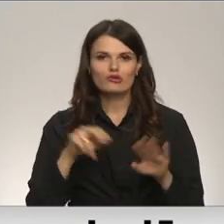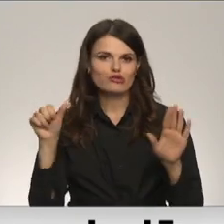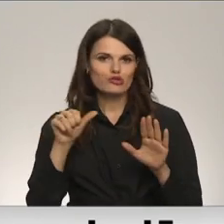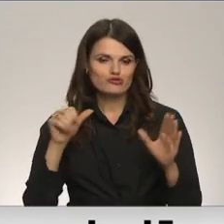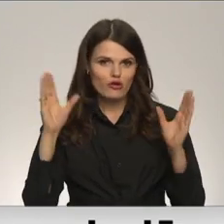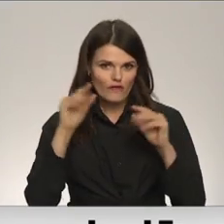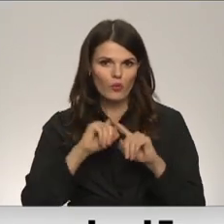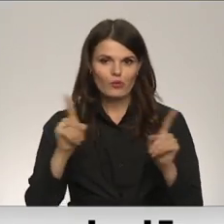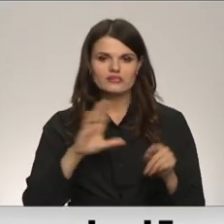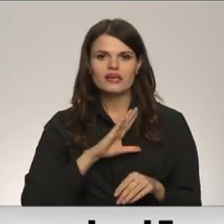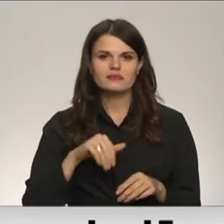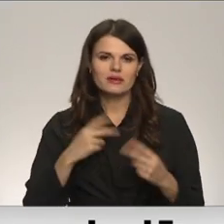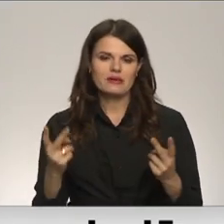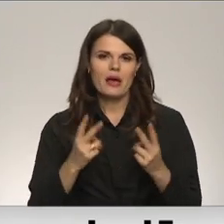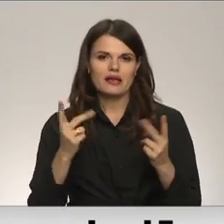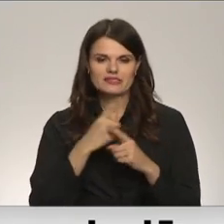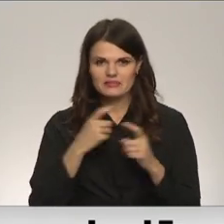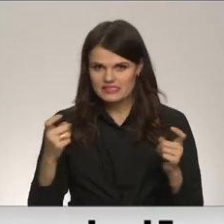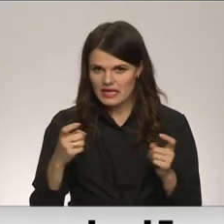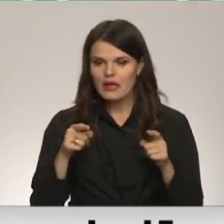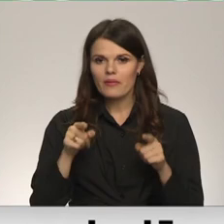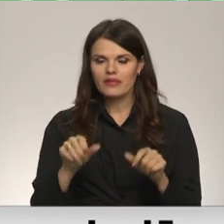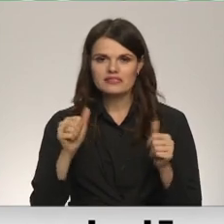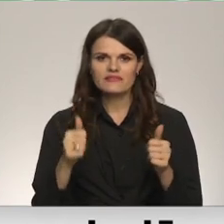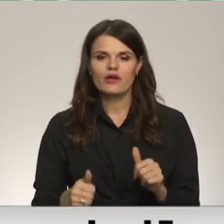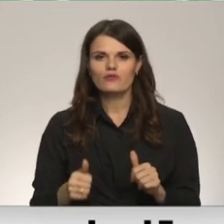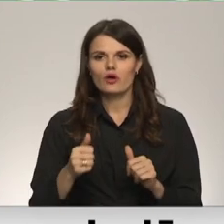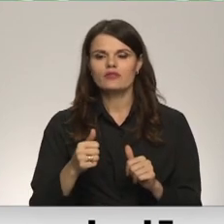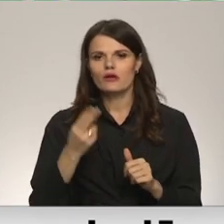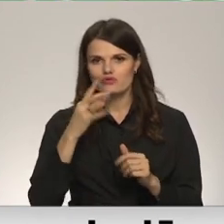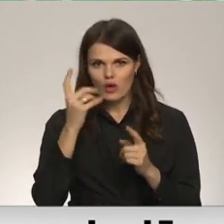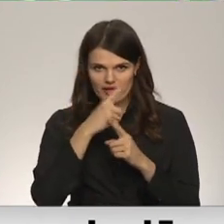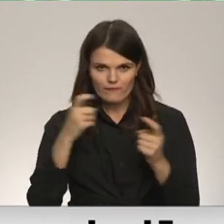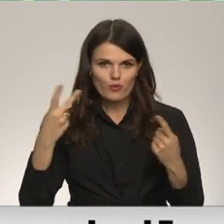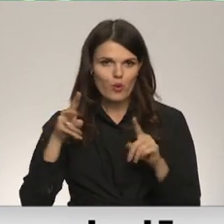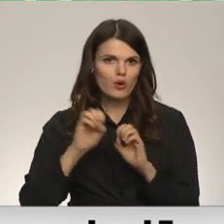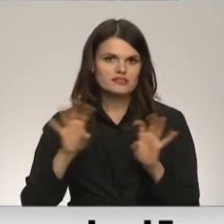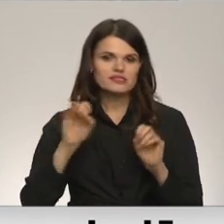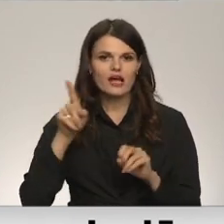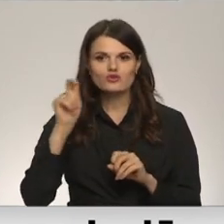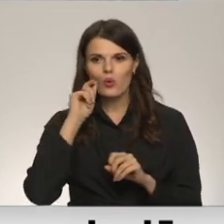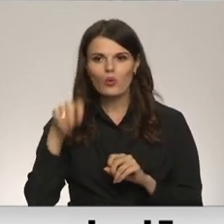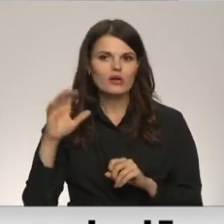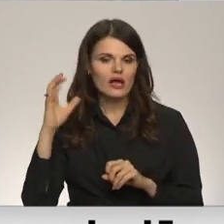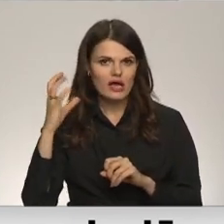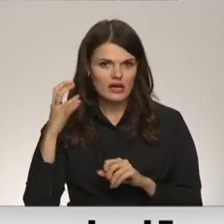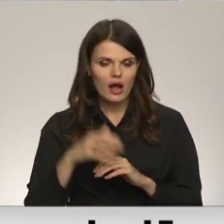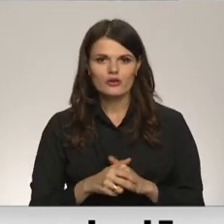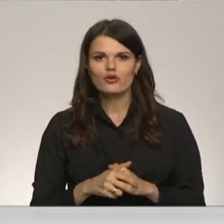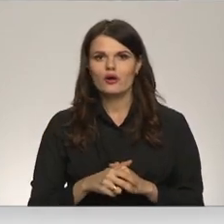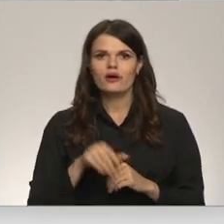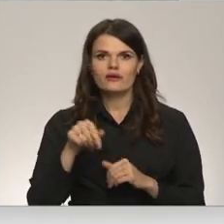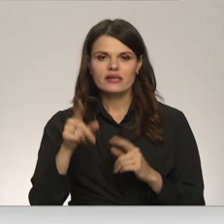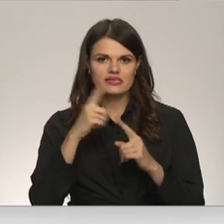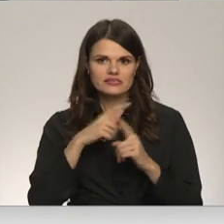vakarā, uzreiz pēc ierastā ziņu izlaiduma. Tās tiek veidotas no satura, kuru raida Ukrainas radio. Tās ziņas nav